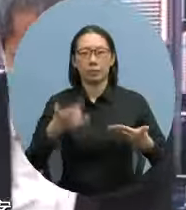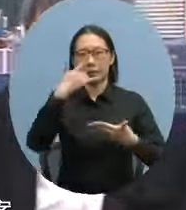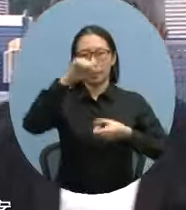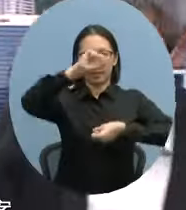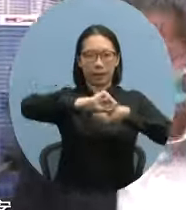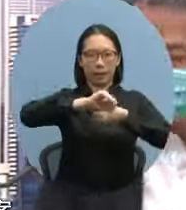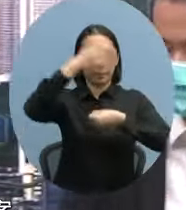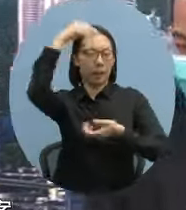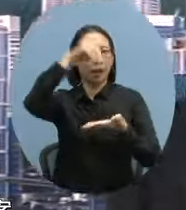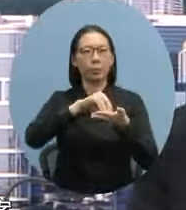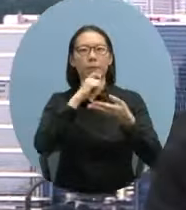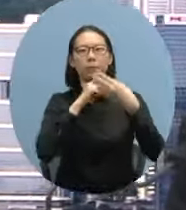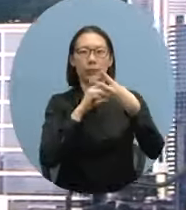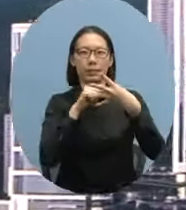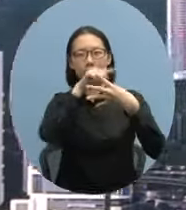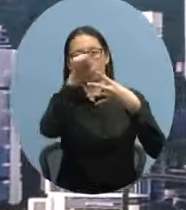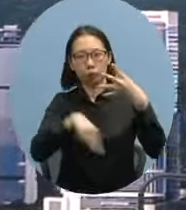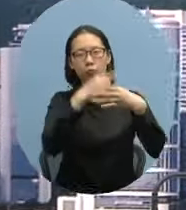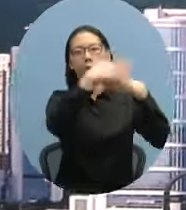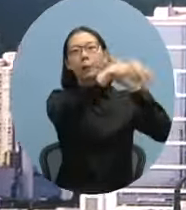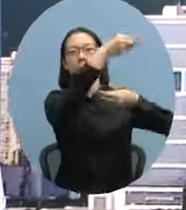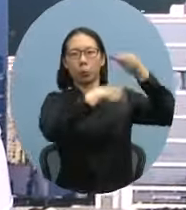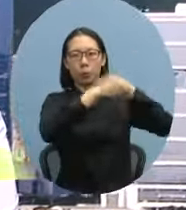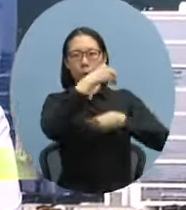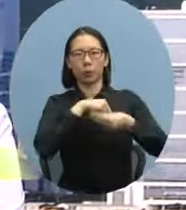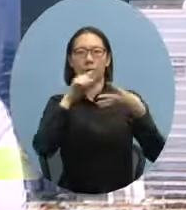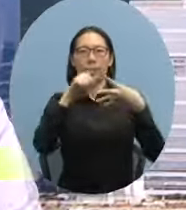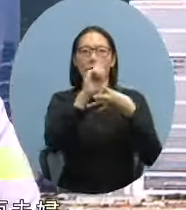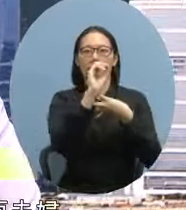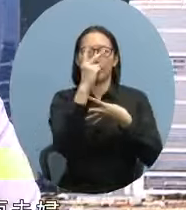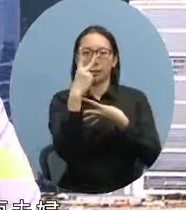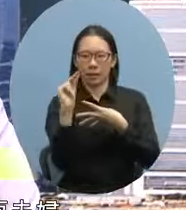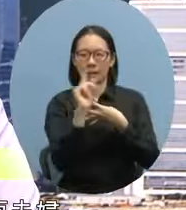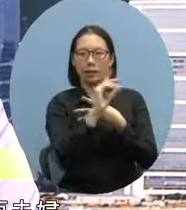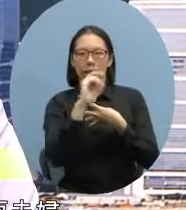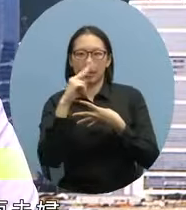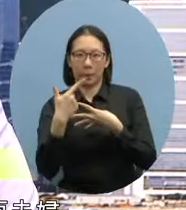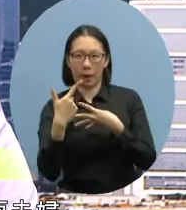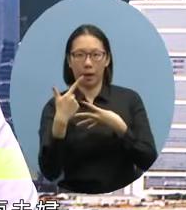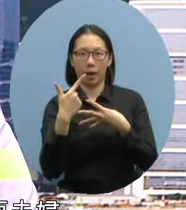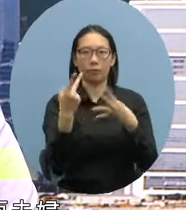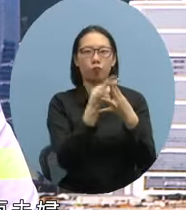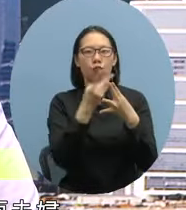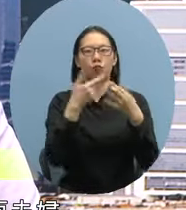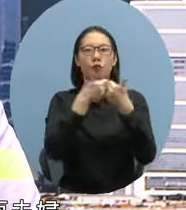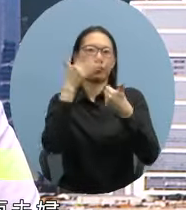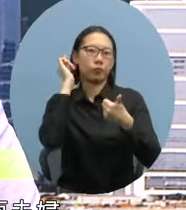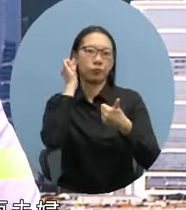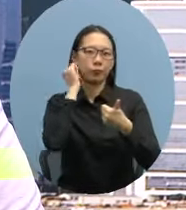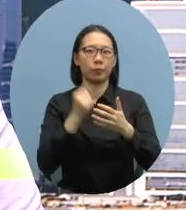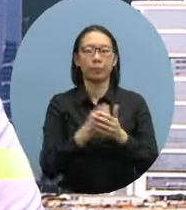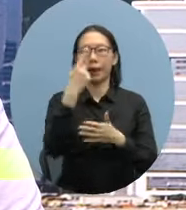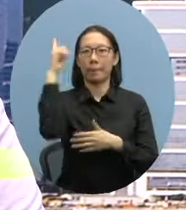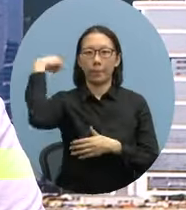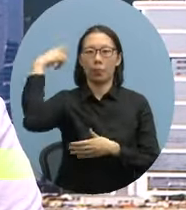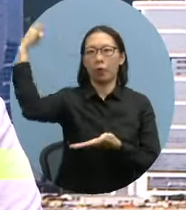今日有四宗確診的個案，全部都是輸入性個案。1027和1028就是兩夫婦，他